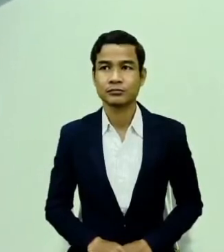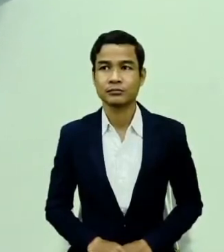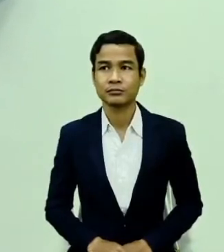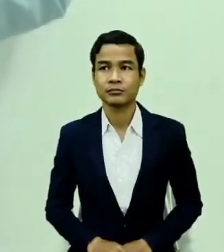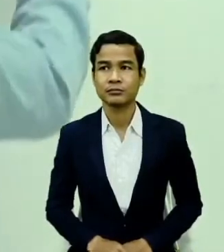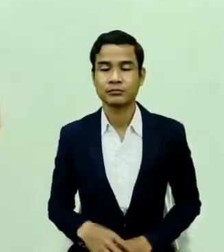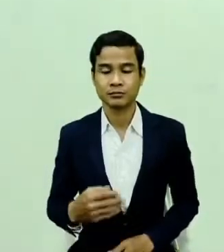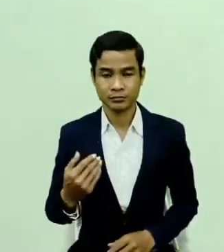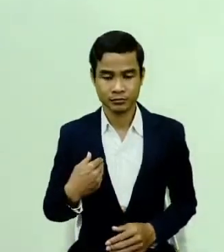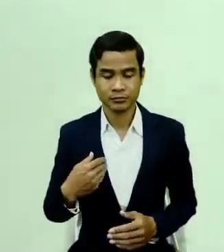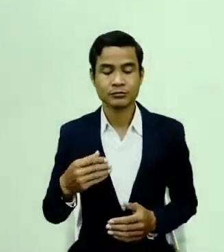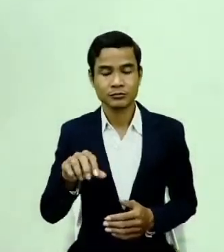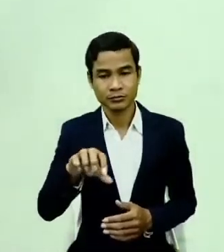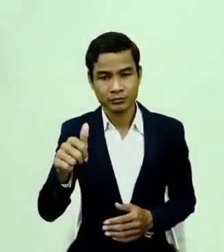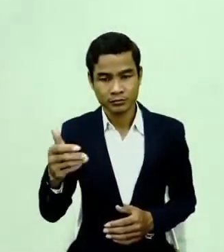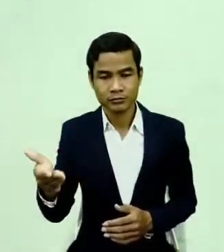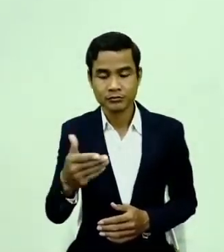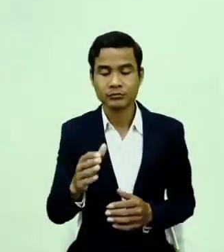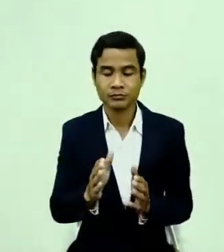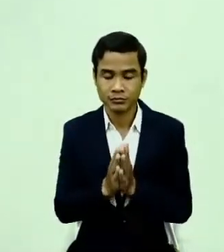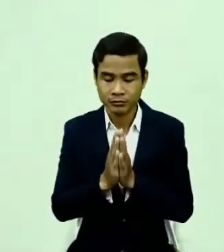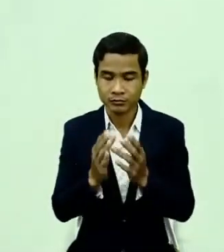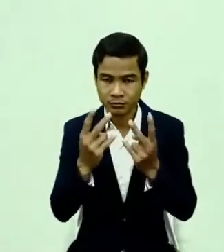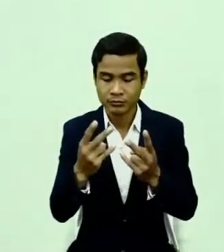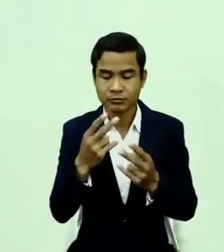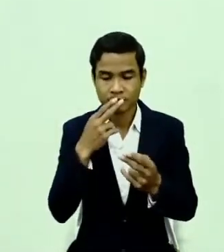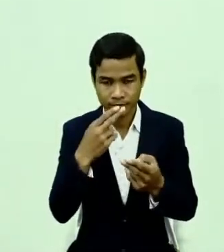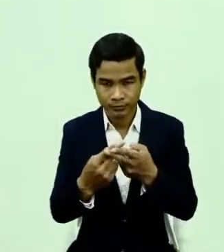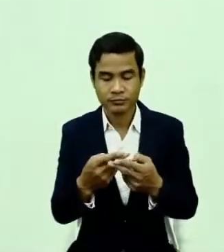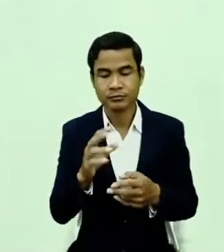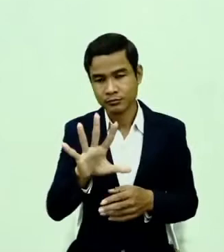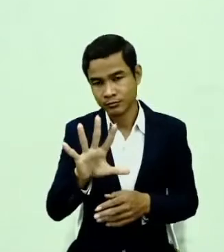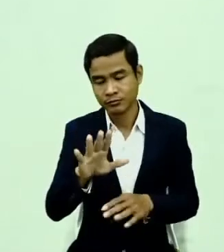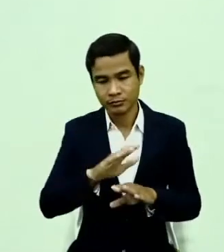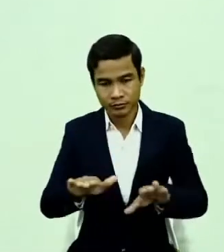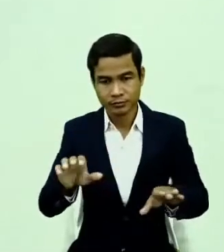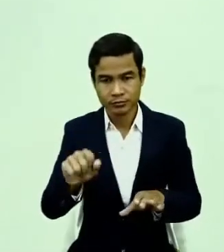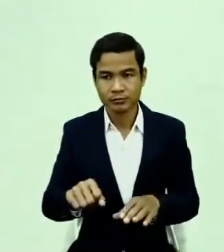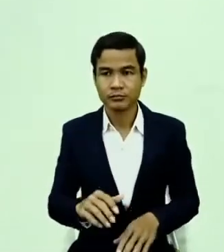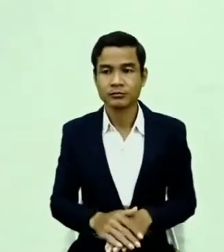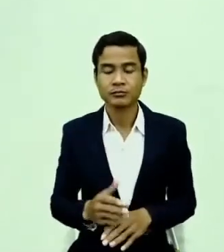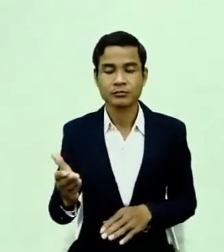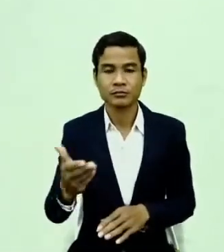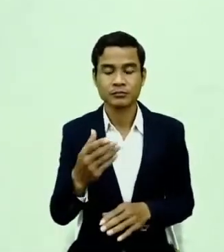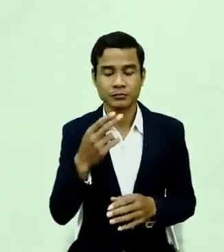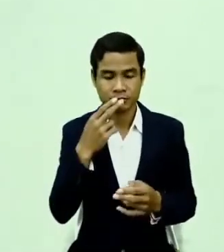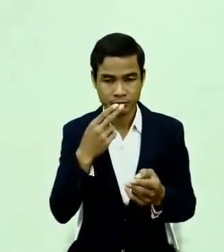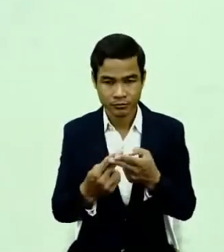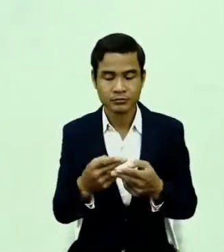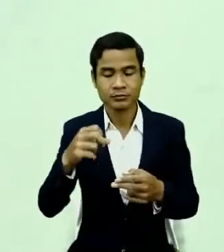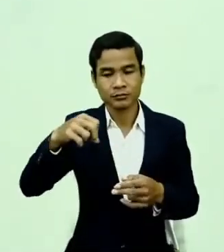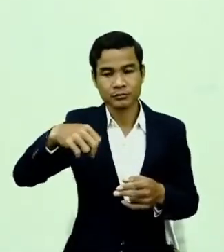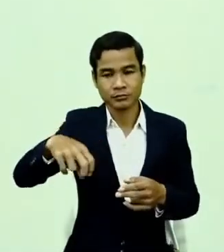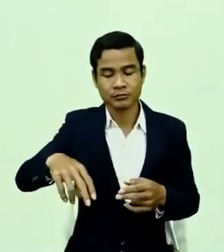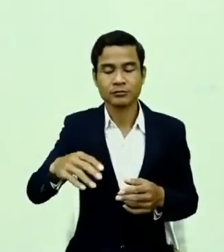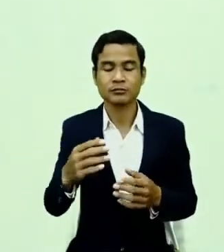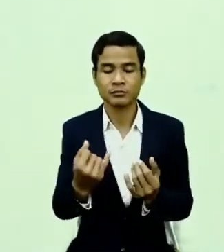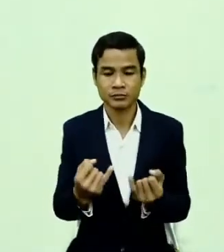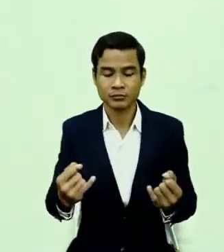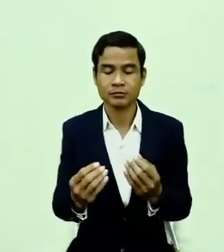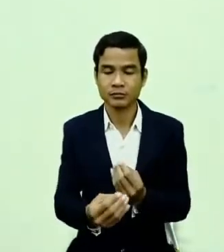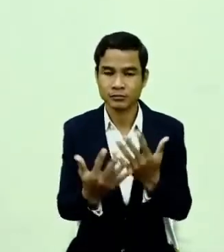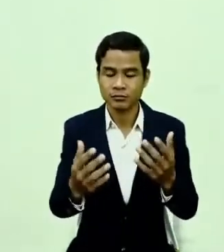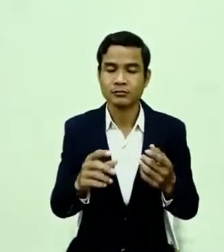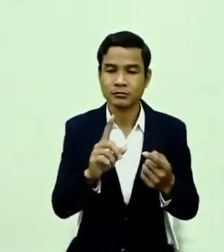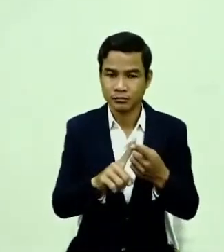ចាអញ្ចឹងនៅមានទៀតអ្នកគ្រូសុំជូនចម្លើយតា5ហ្នឹងទៅអញ្ចឹងកូនឆ្លើយថាតម្រូវការរបស់កុមារមានច្រើនដូចជា